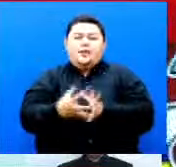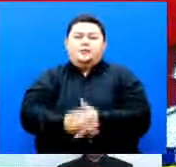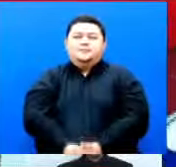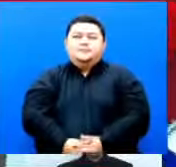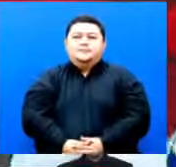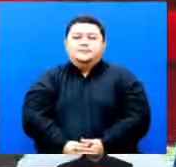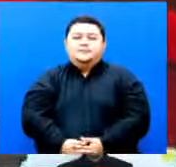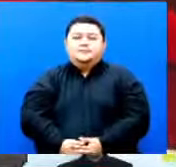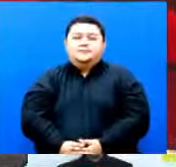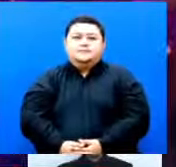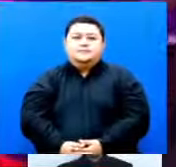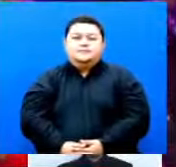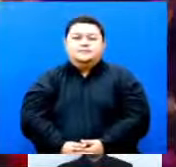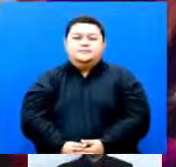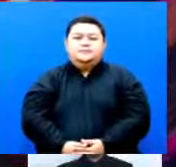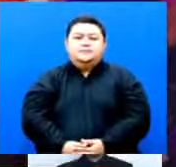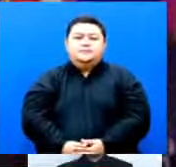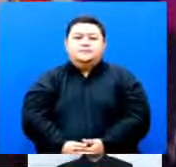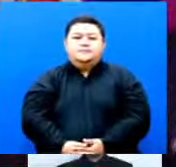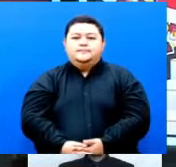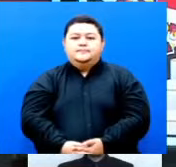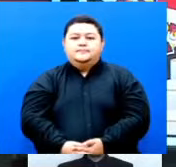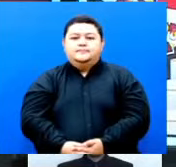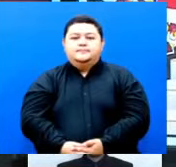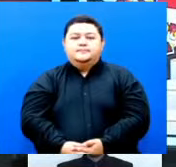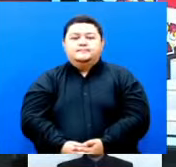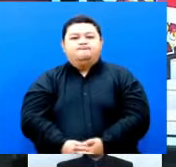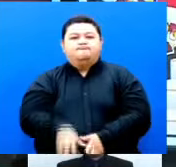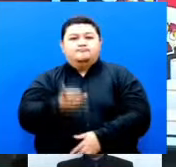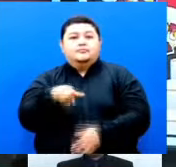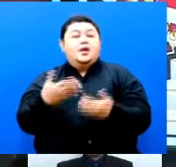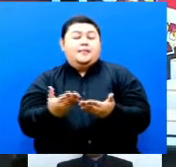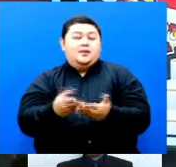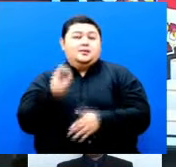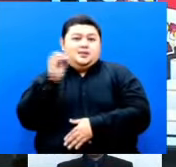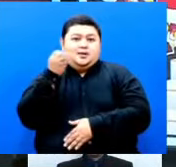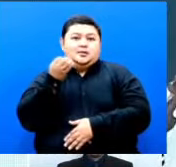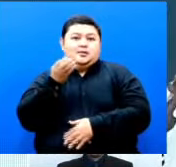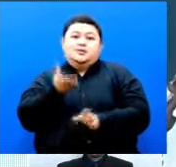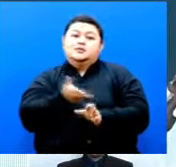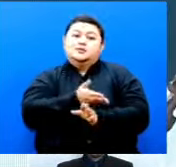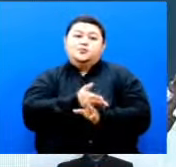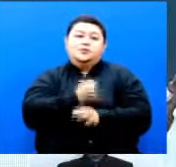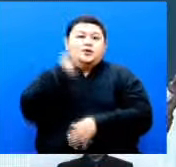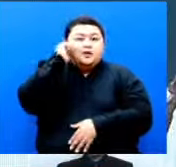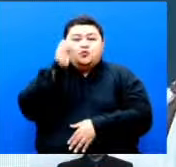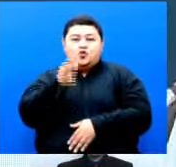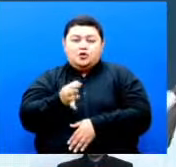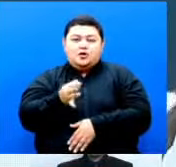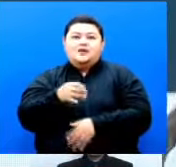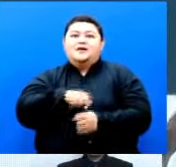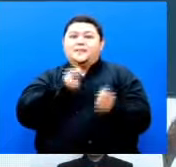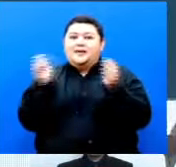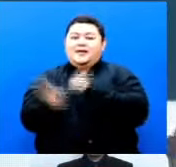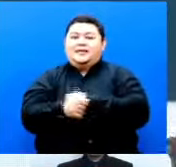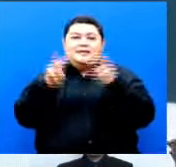global.Ya,terutamakarenaJakarta, yangsebelumnyamerupakanibukota Indonesia,akan